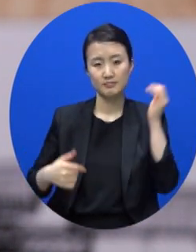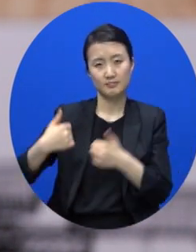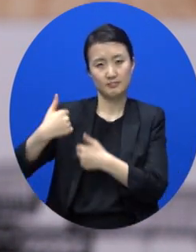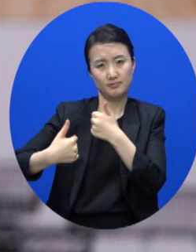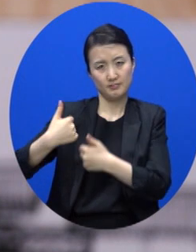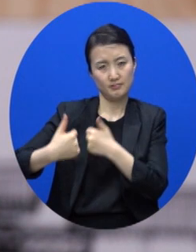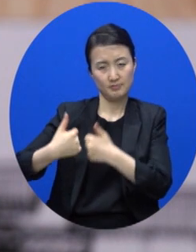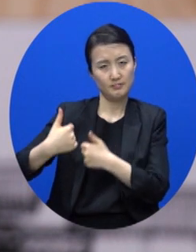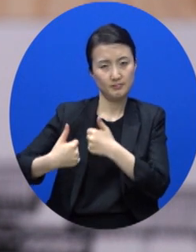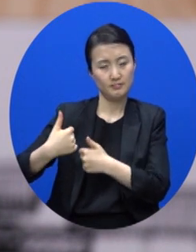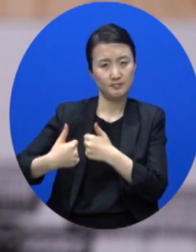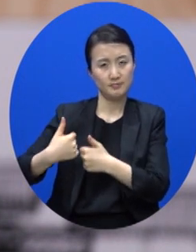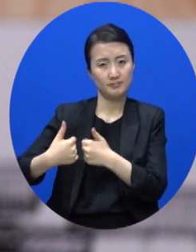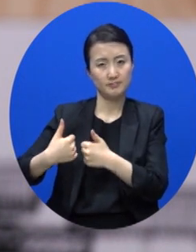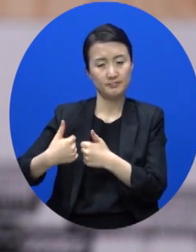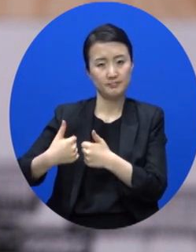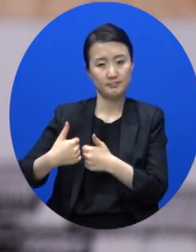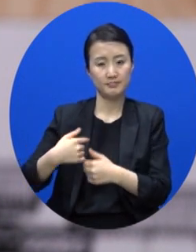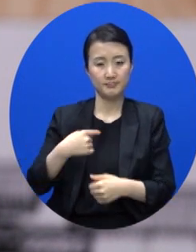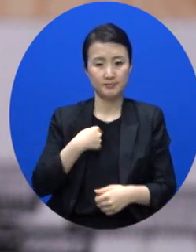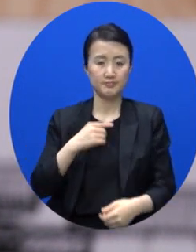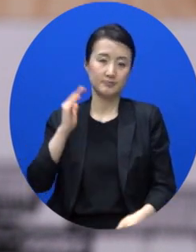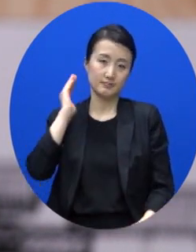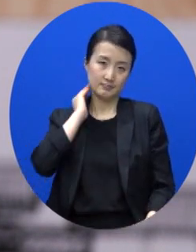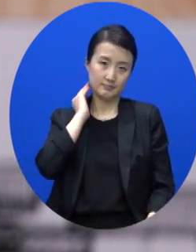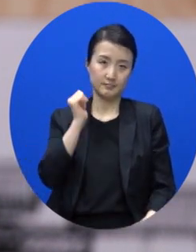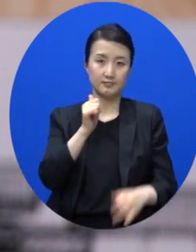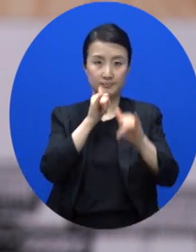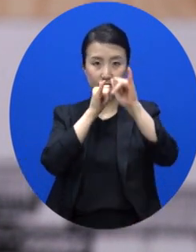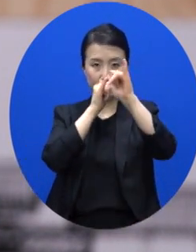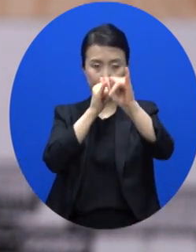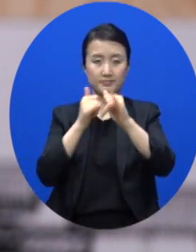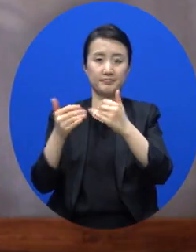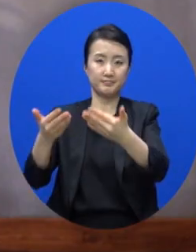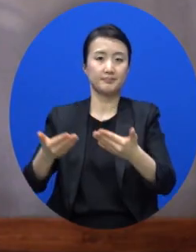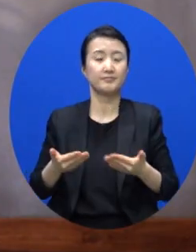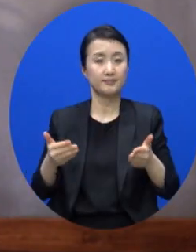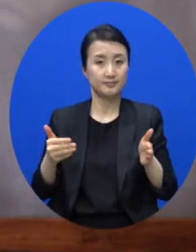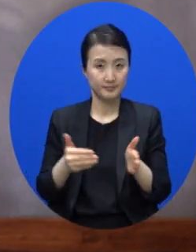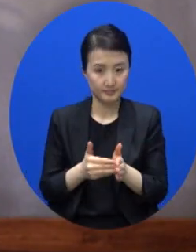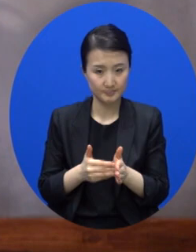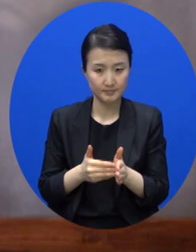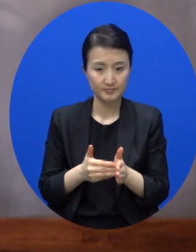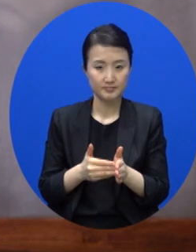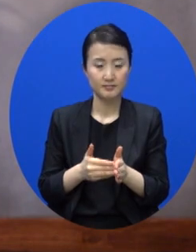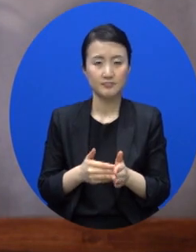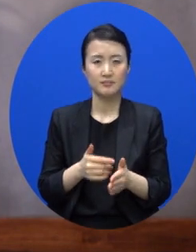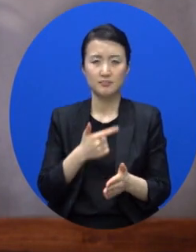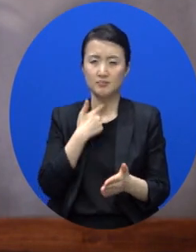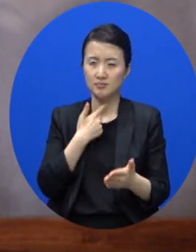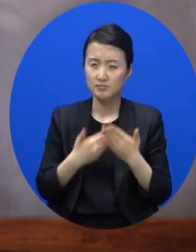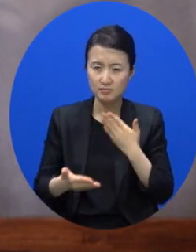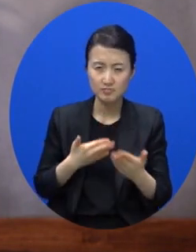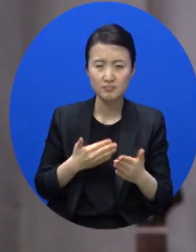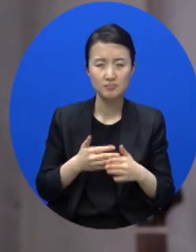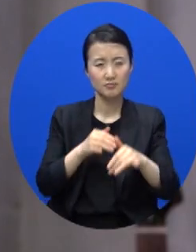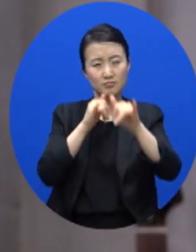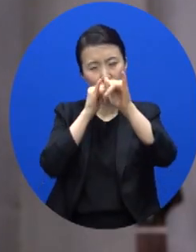경연대회를 나가서 제가 대통령상을 수상을 하고 그런 스펙을 쌓고